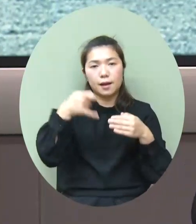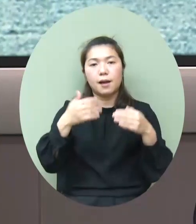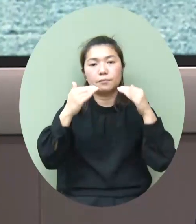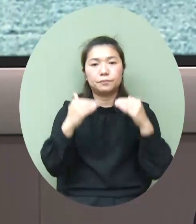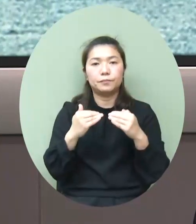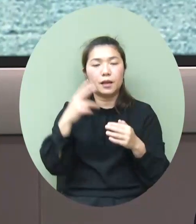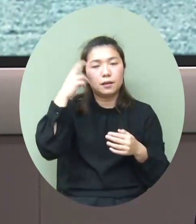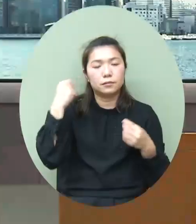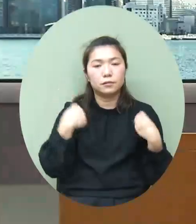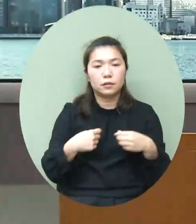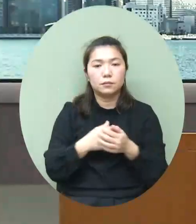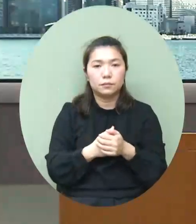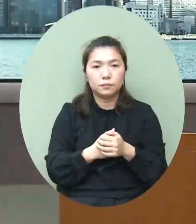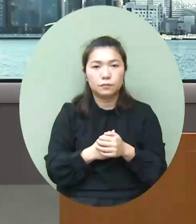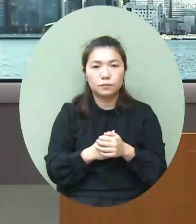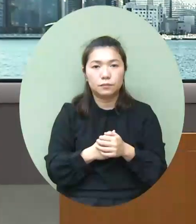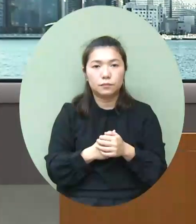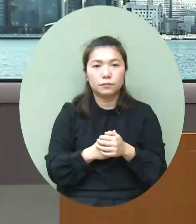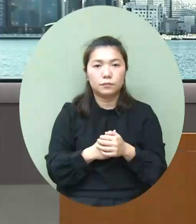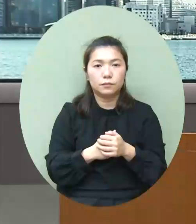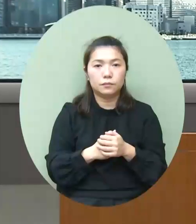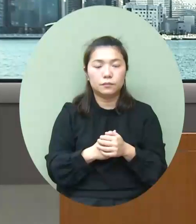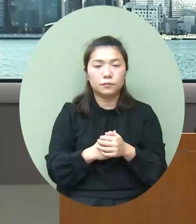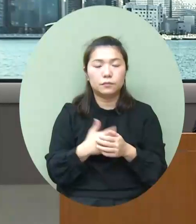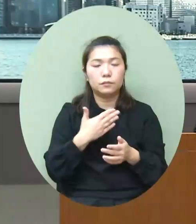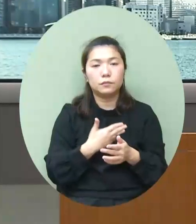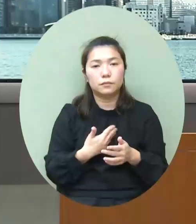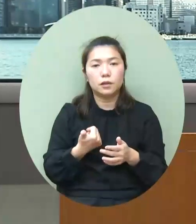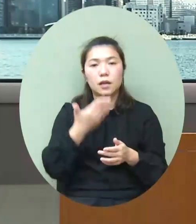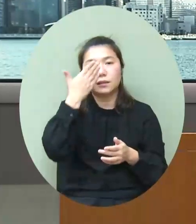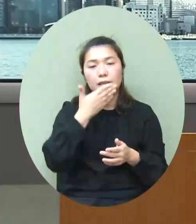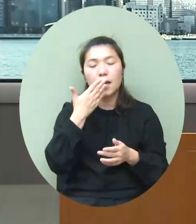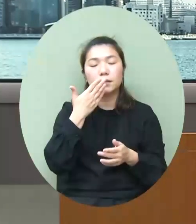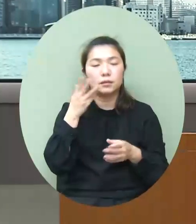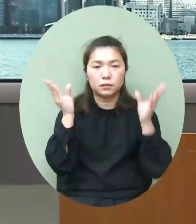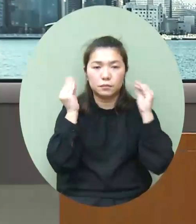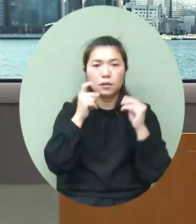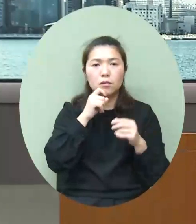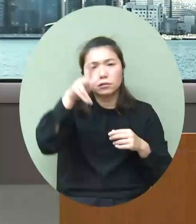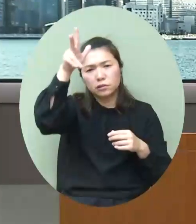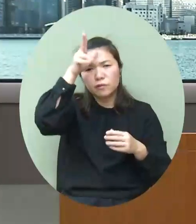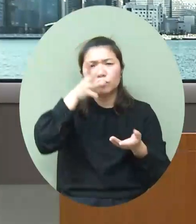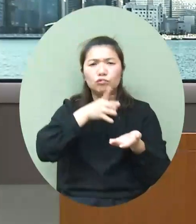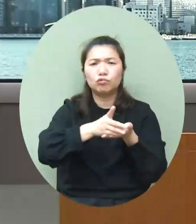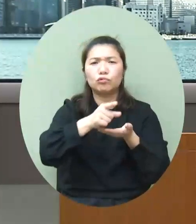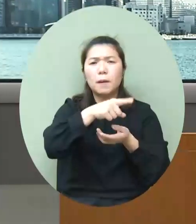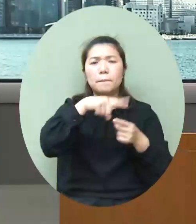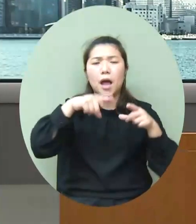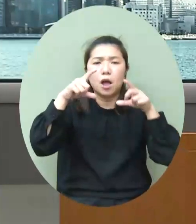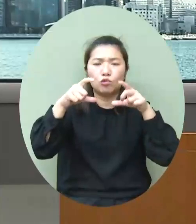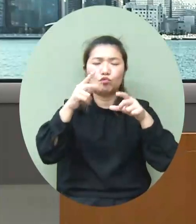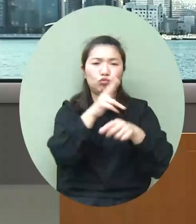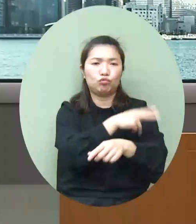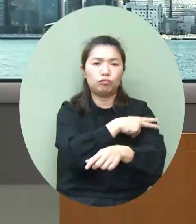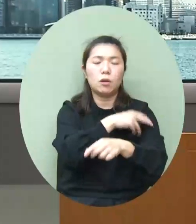便你们那边穿黑衣的。我是城新闻政府